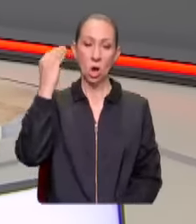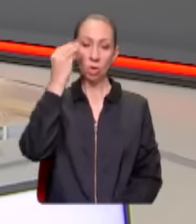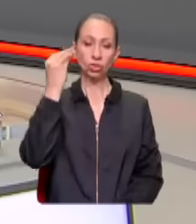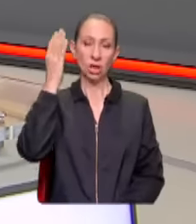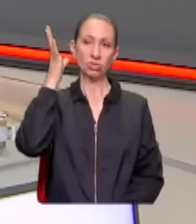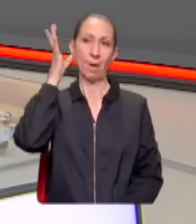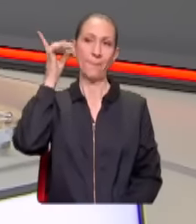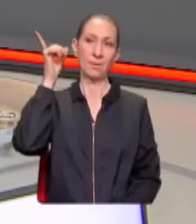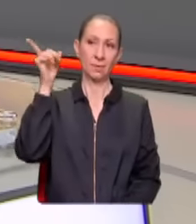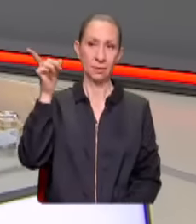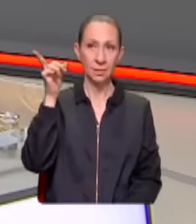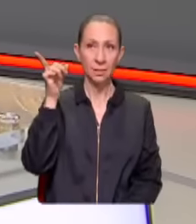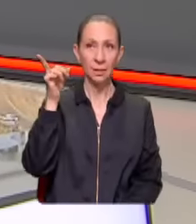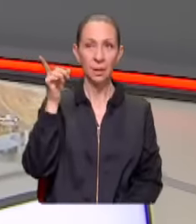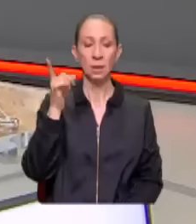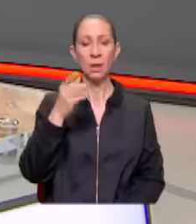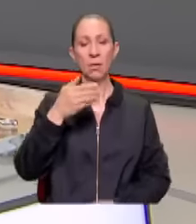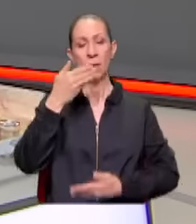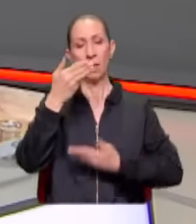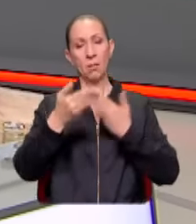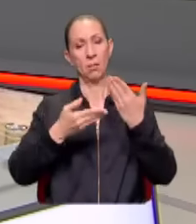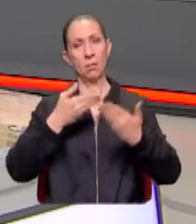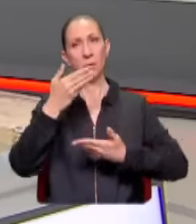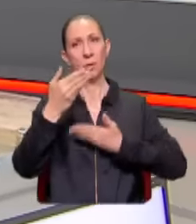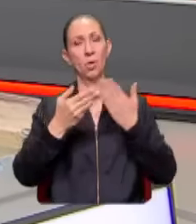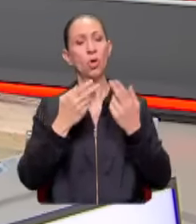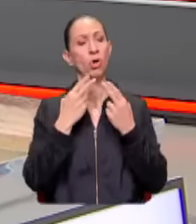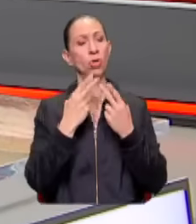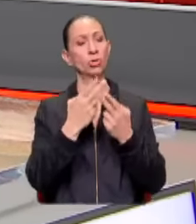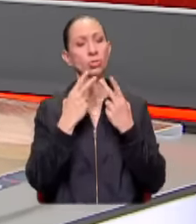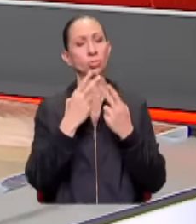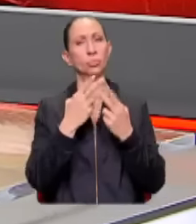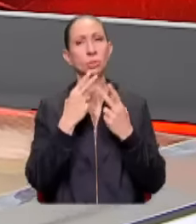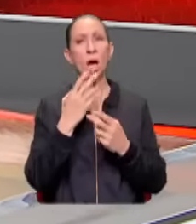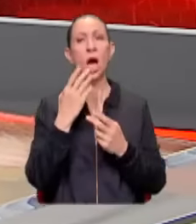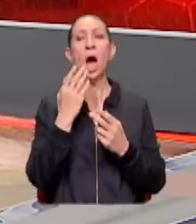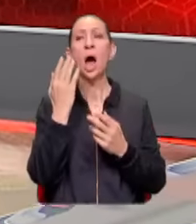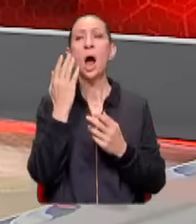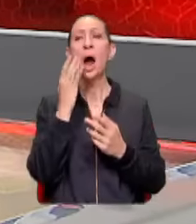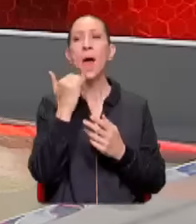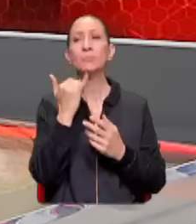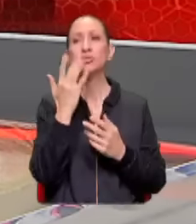camide vaaz veriyor. Konuşmasını vaazı Arapça yapmış.